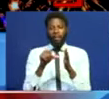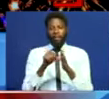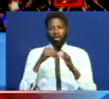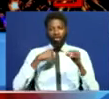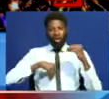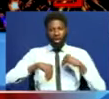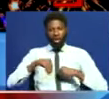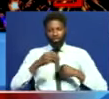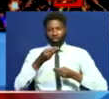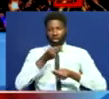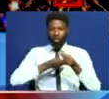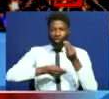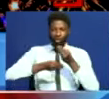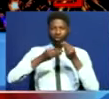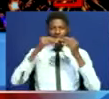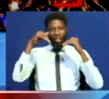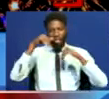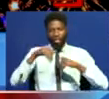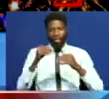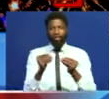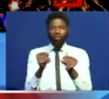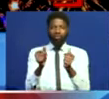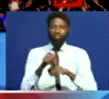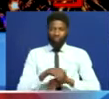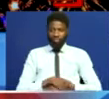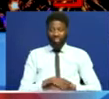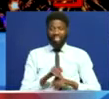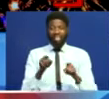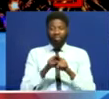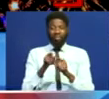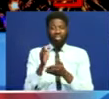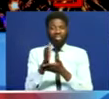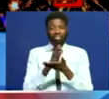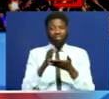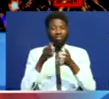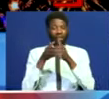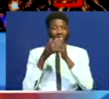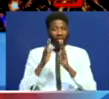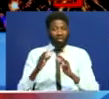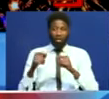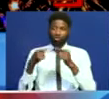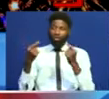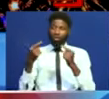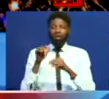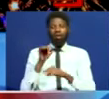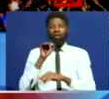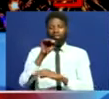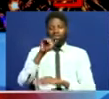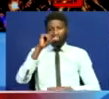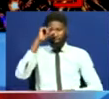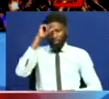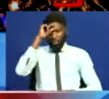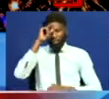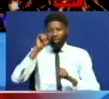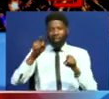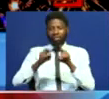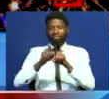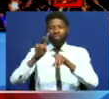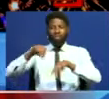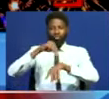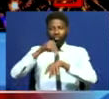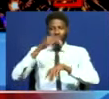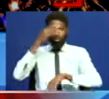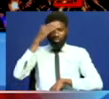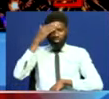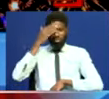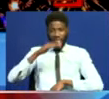kiuchumi. Wakati huo huo, viongozi kadhaa wa upinzani wameitaka serikali na bunge la kitaifa kushughulikia kwa